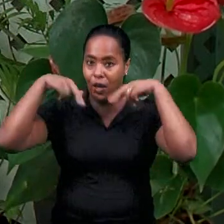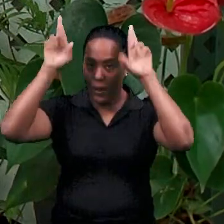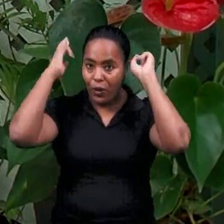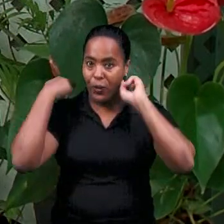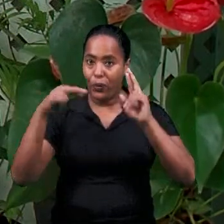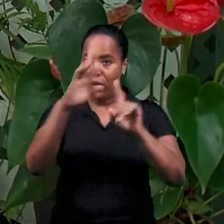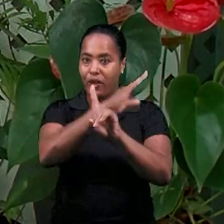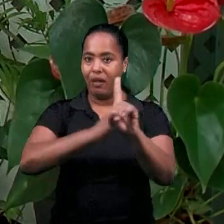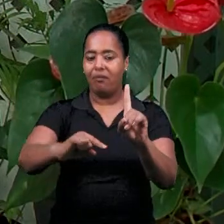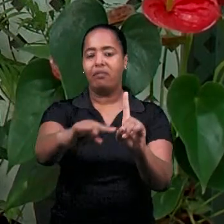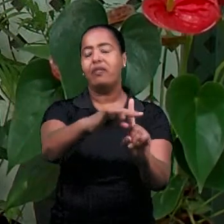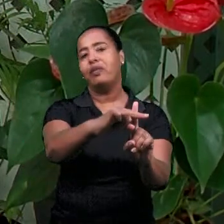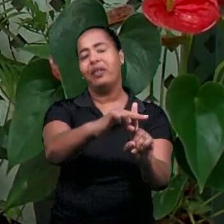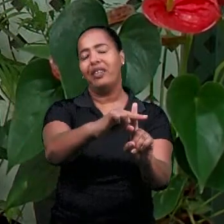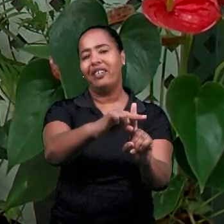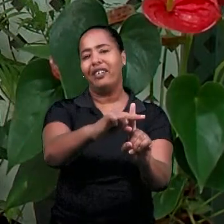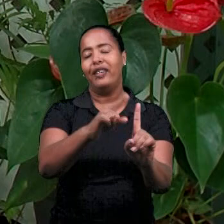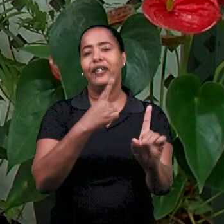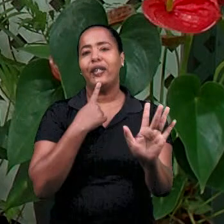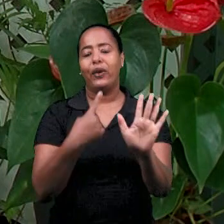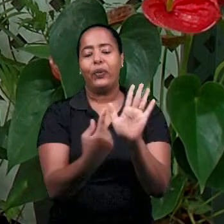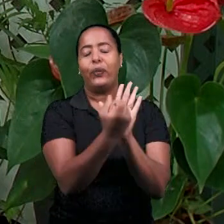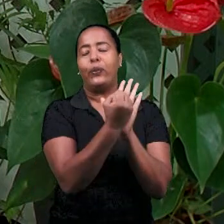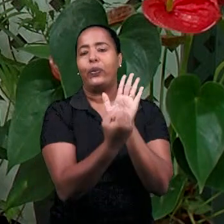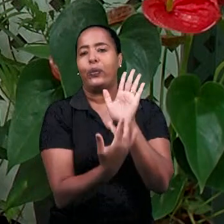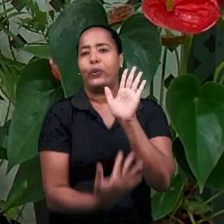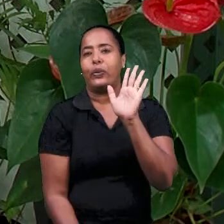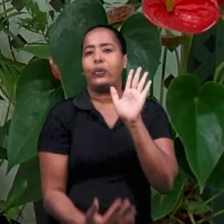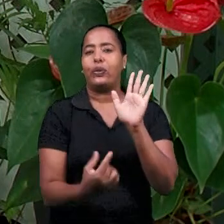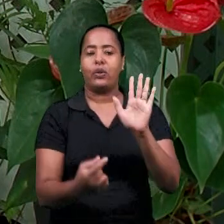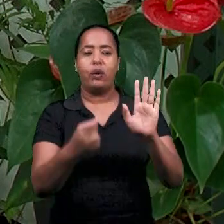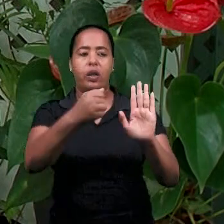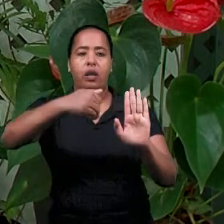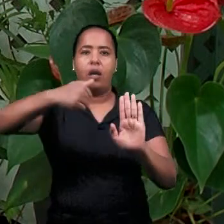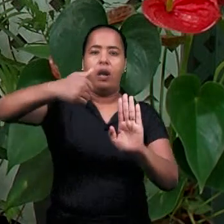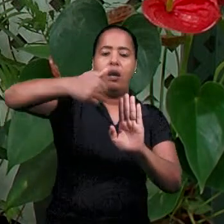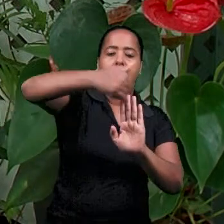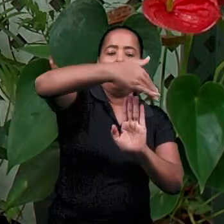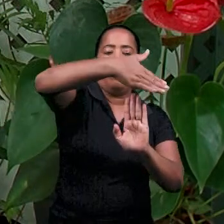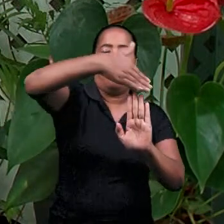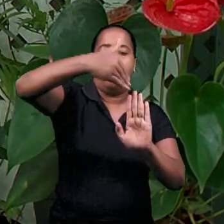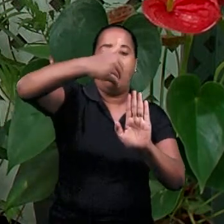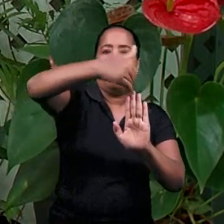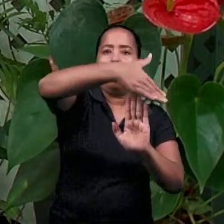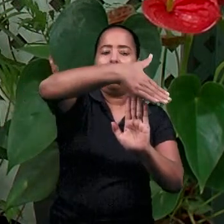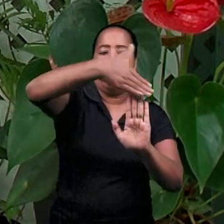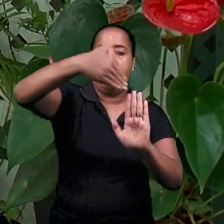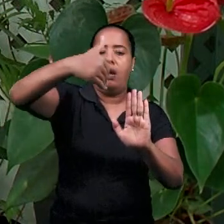allait mourir à la croix du calvaire. Vous voyez? Donc, le sang devrait passer